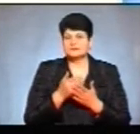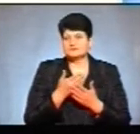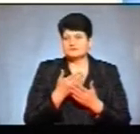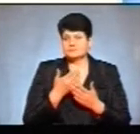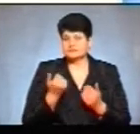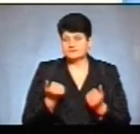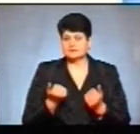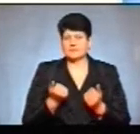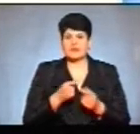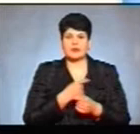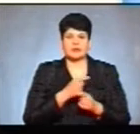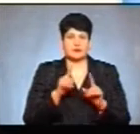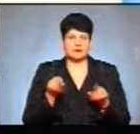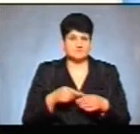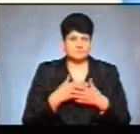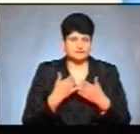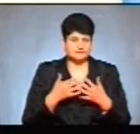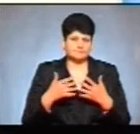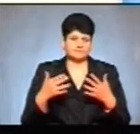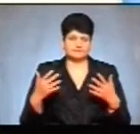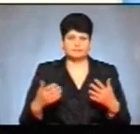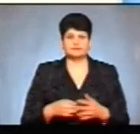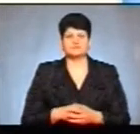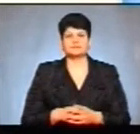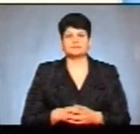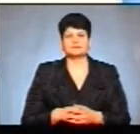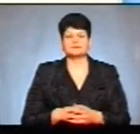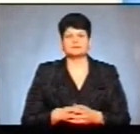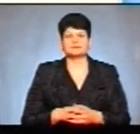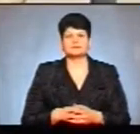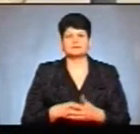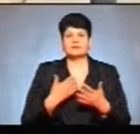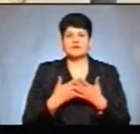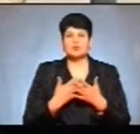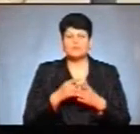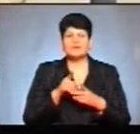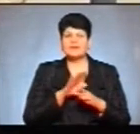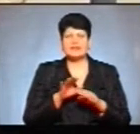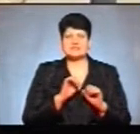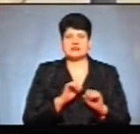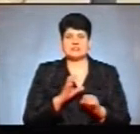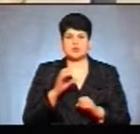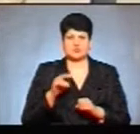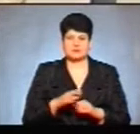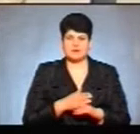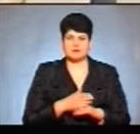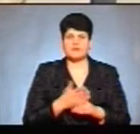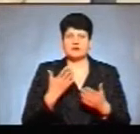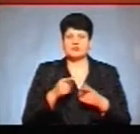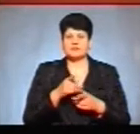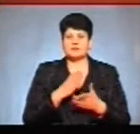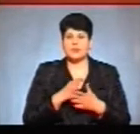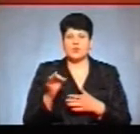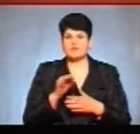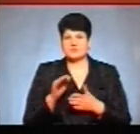на лікарняний листок і так далі, тому подібне. Тобто він не захищений соціально. Якщо він має офіційний